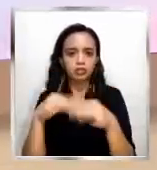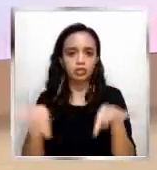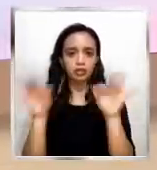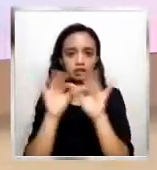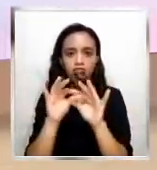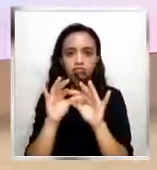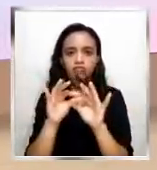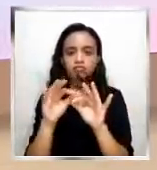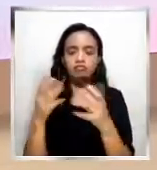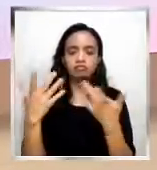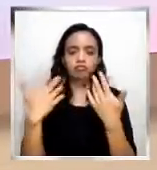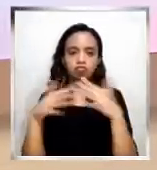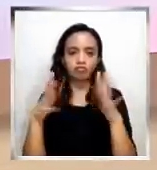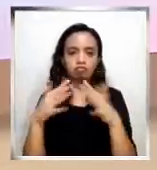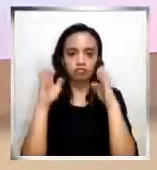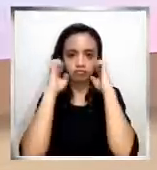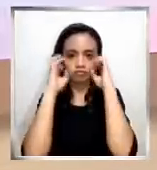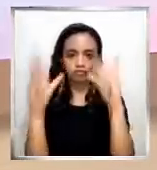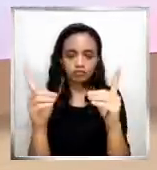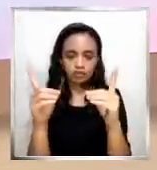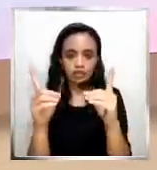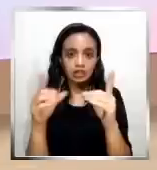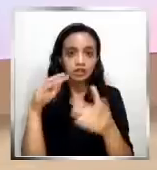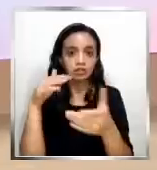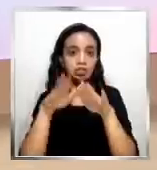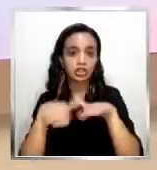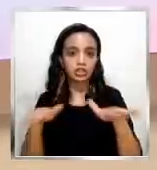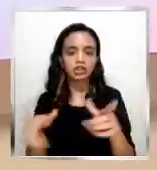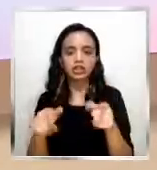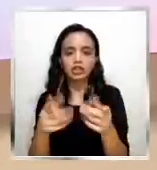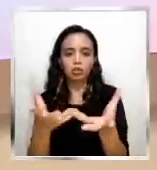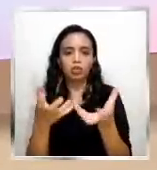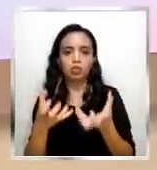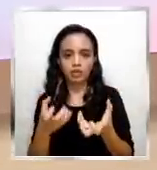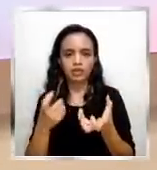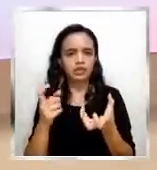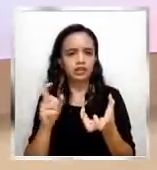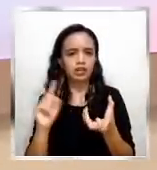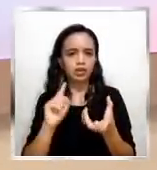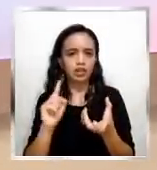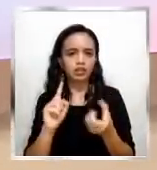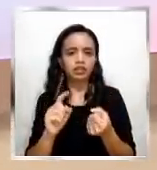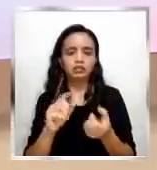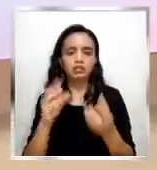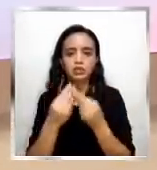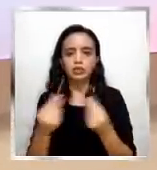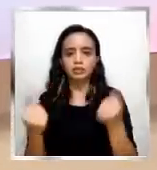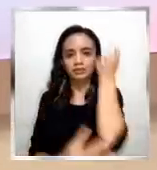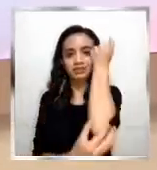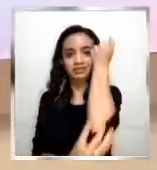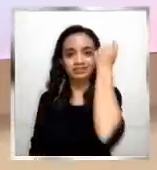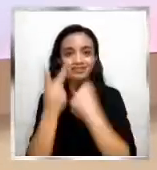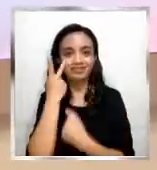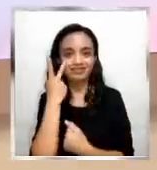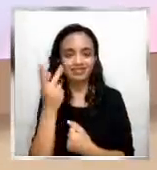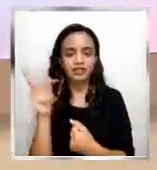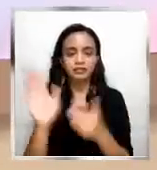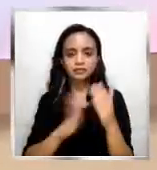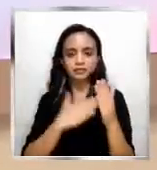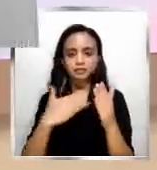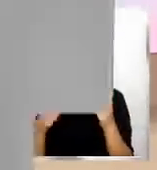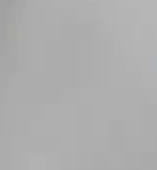rin niyang makaahon sa kahirapan sa tulong ng pagkanta. Ang singing magkocopra na viral online, tinutukan ni Oscar